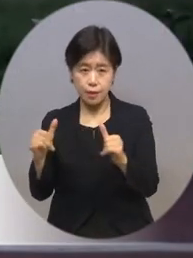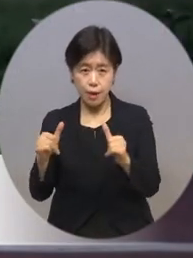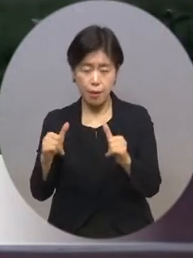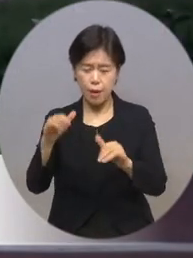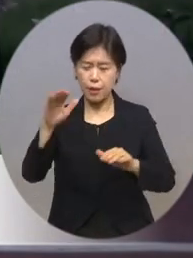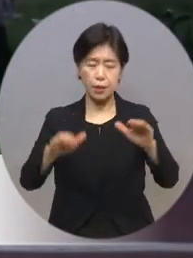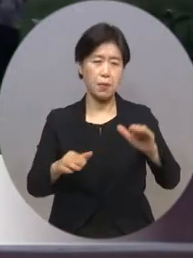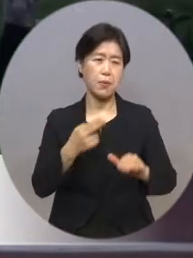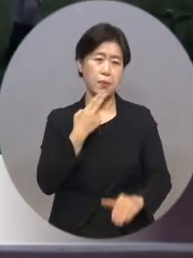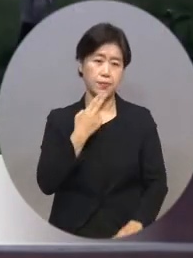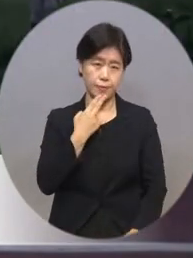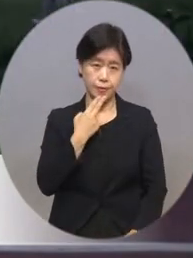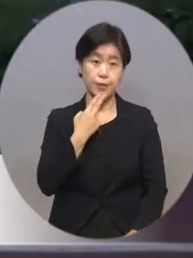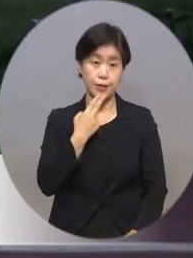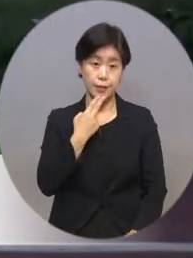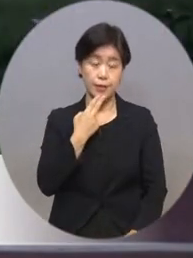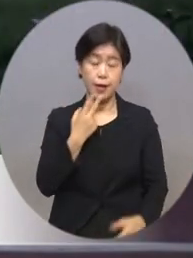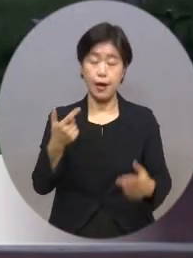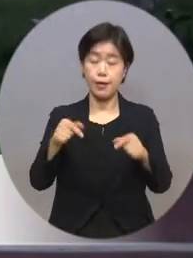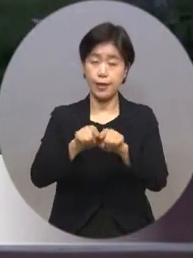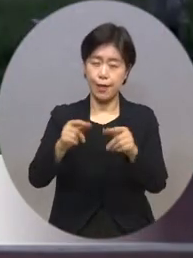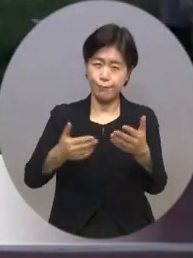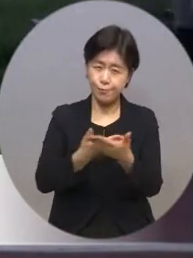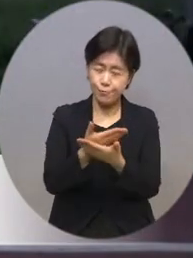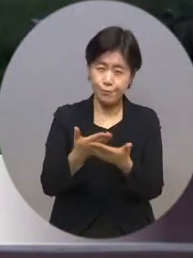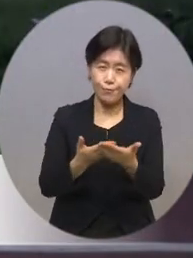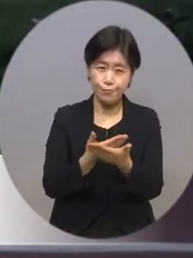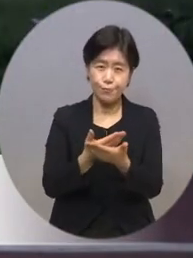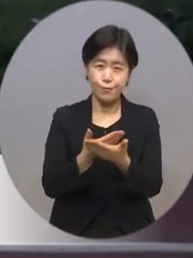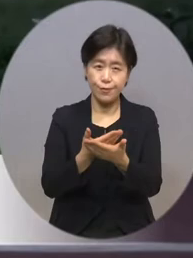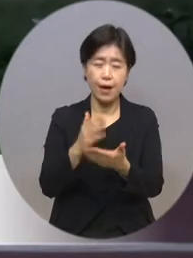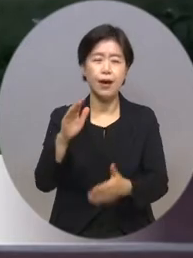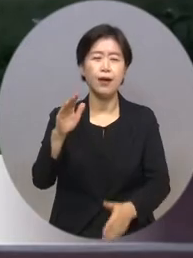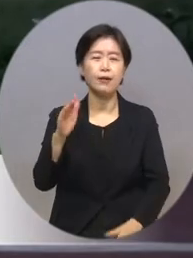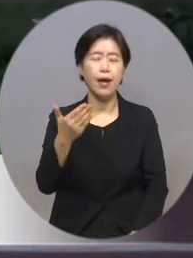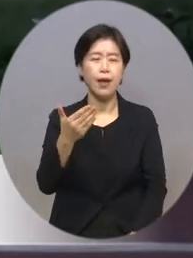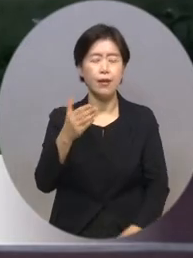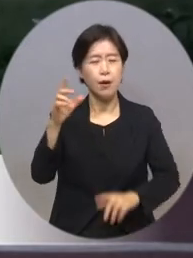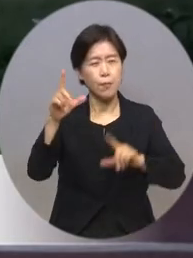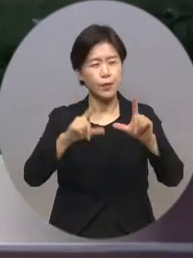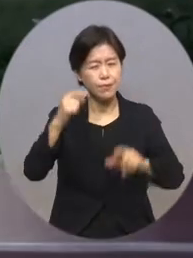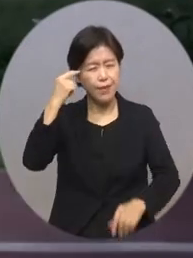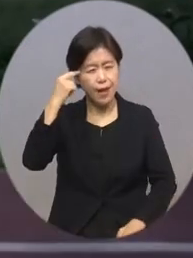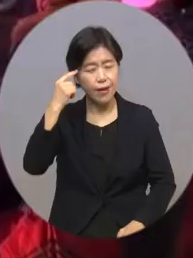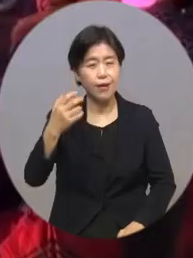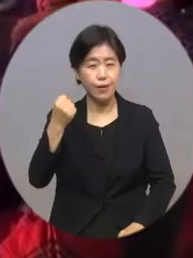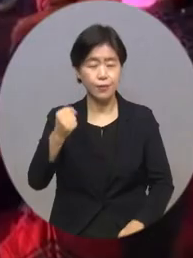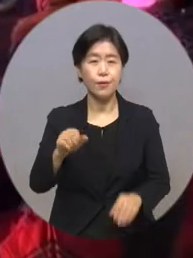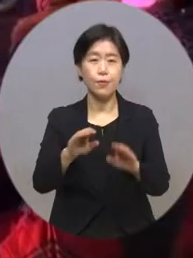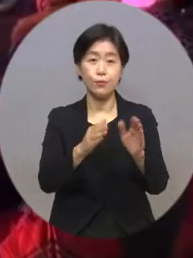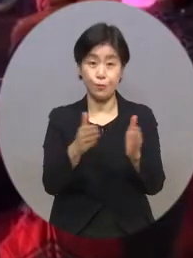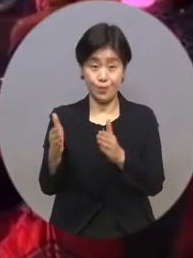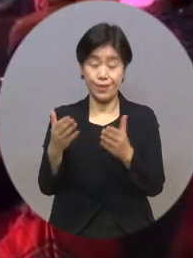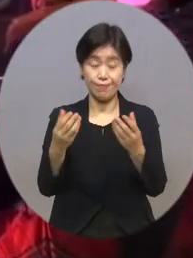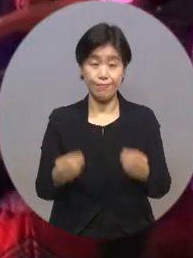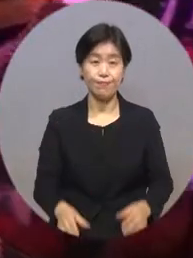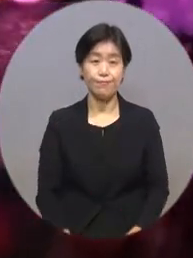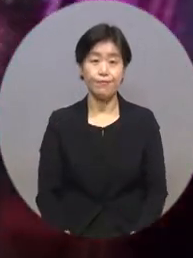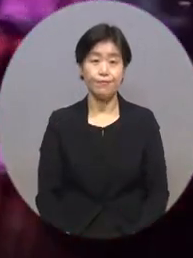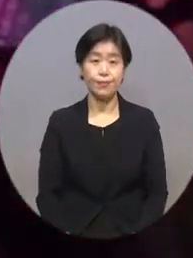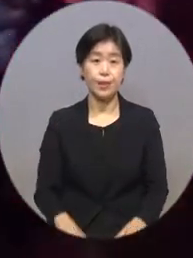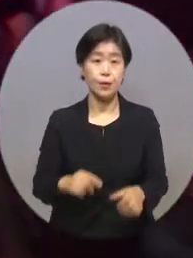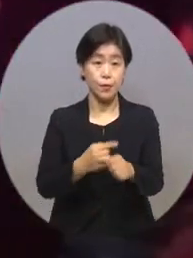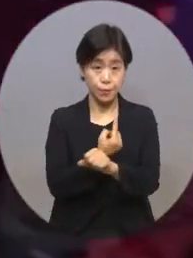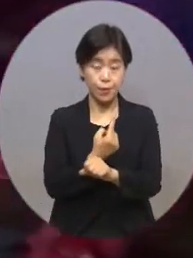어떤 어울림 1 어울리면서 이렇게 기대하면서 여행사를 준비하고 있습니다 이밖에도 희망을